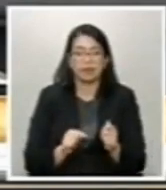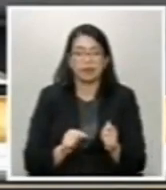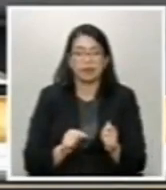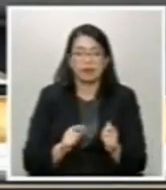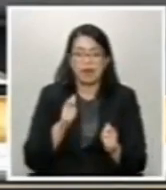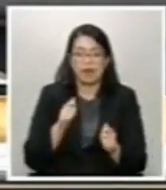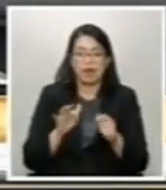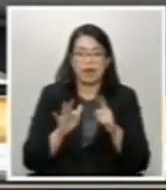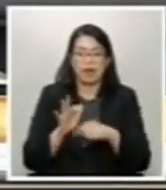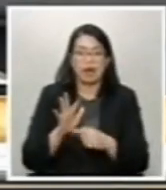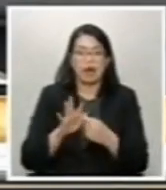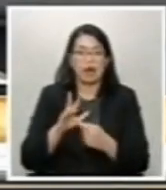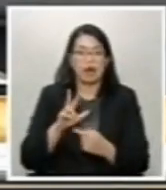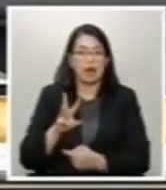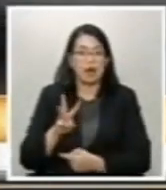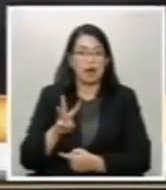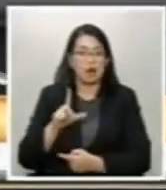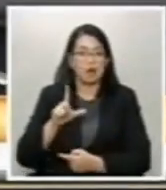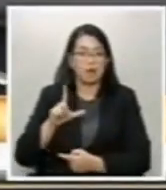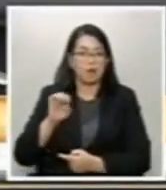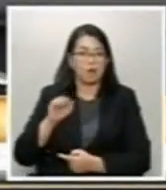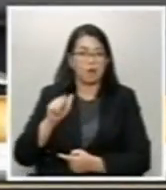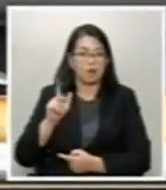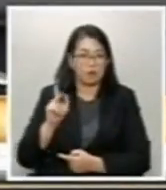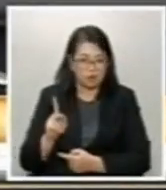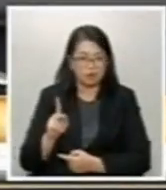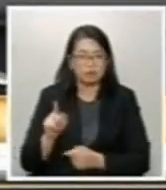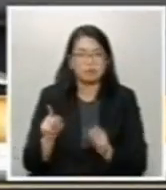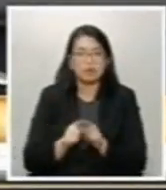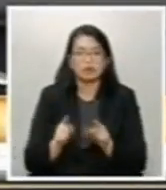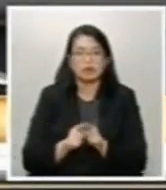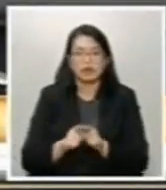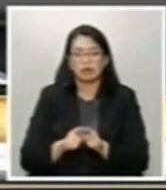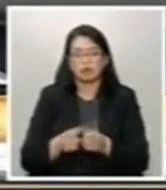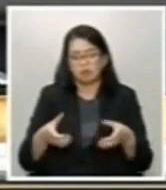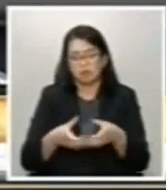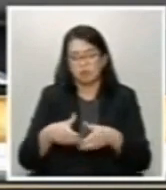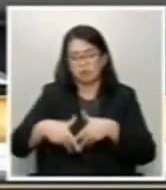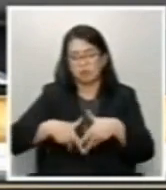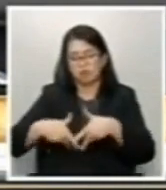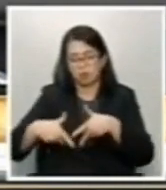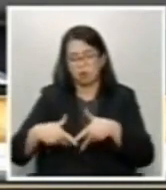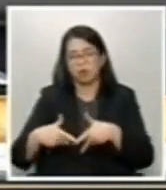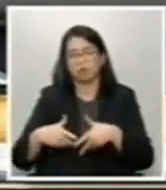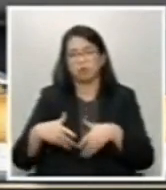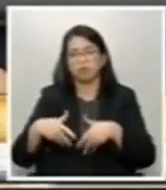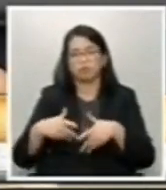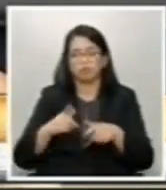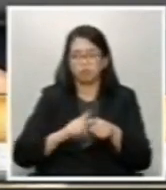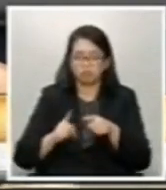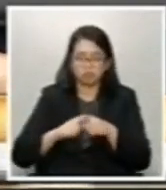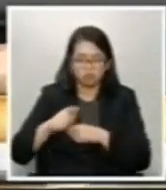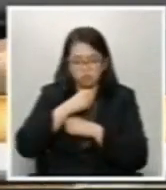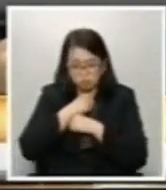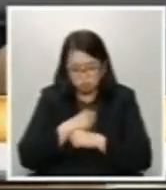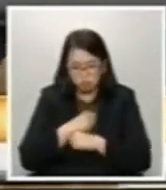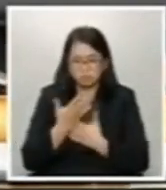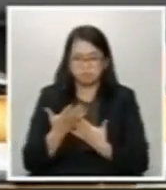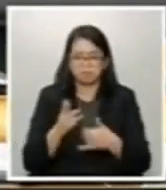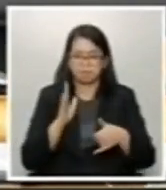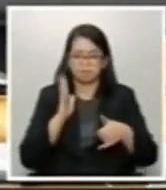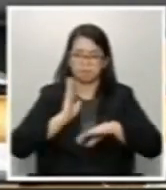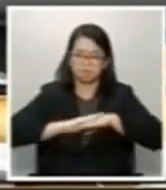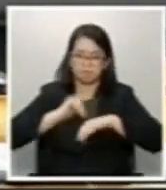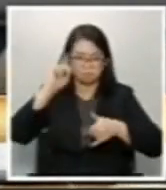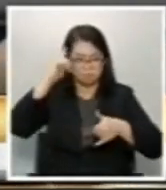ติดต่อกันเป็นพื้นที่ในจังหวัดกระบี่ได้มีพี่น้องประชาชนราษฎรอาวุโสอย่างเช่นท่านสมานปานะ